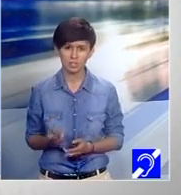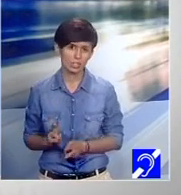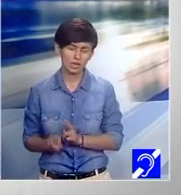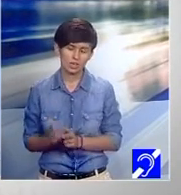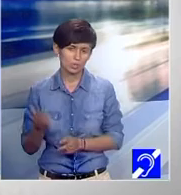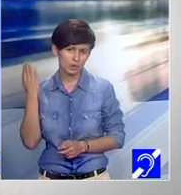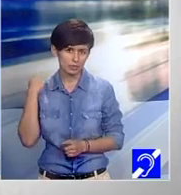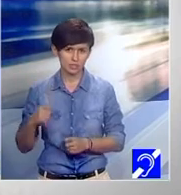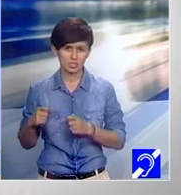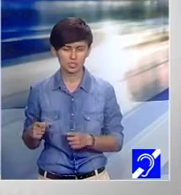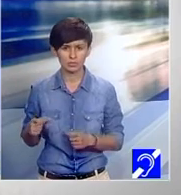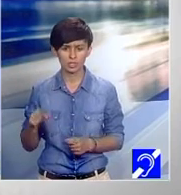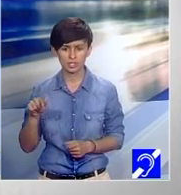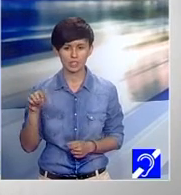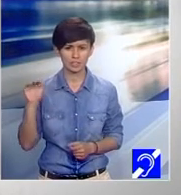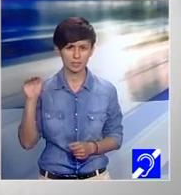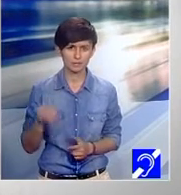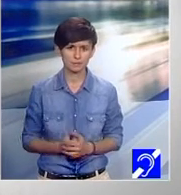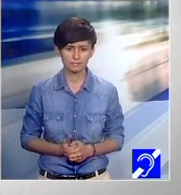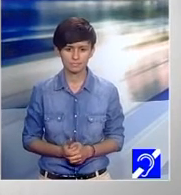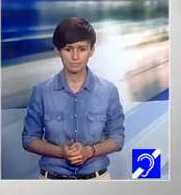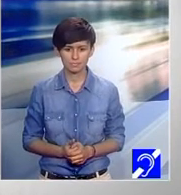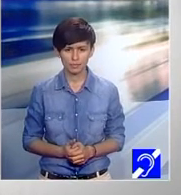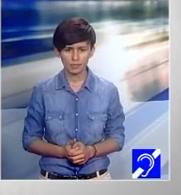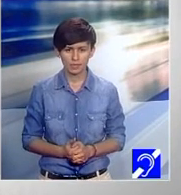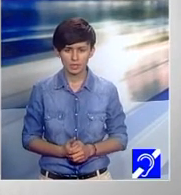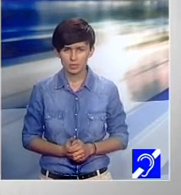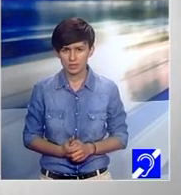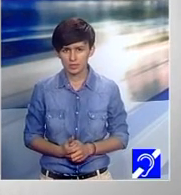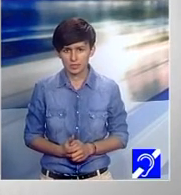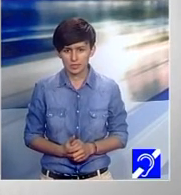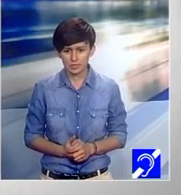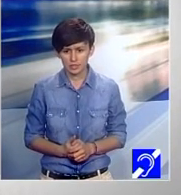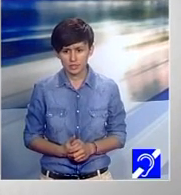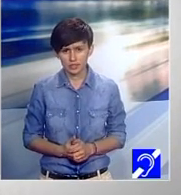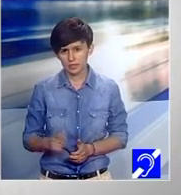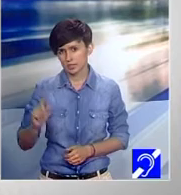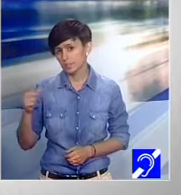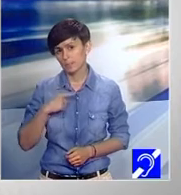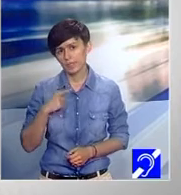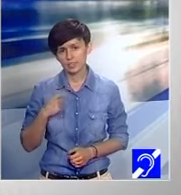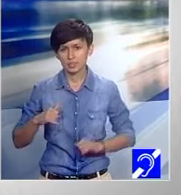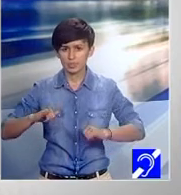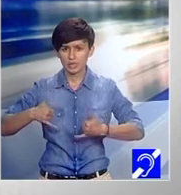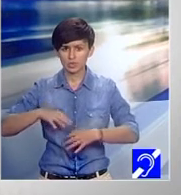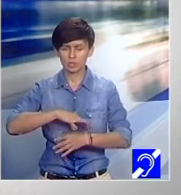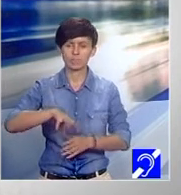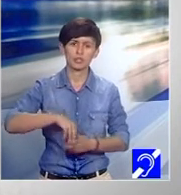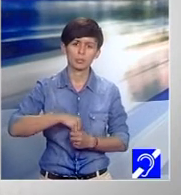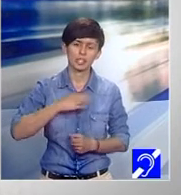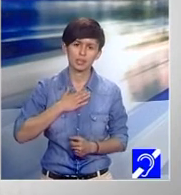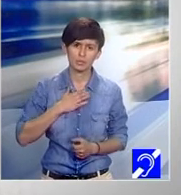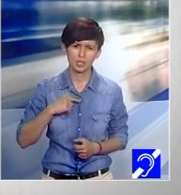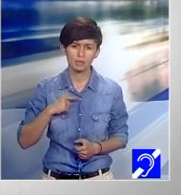această situație în cazul dumneavoastră? Da, sigur că da, cu specificația că nu este numai cazul familiei mele, mai